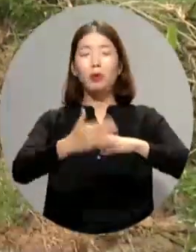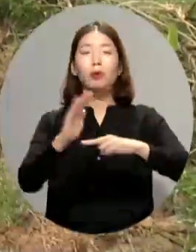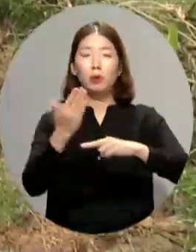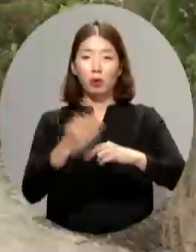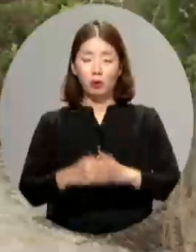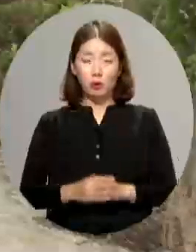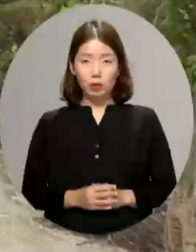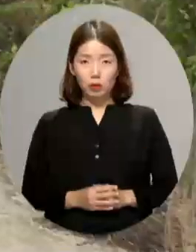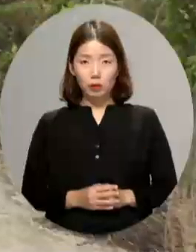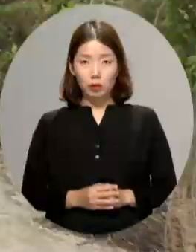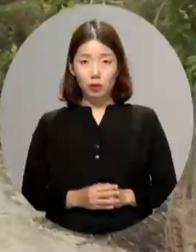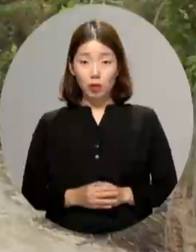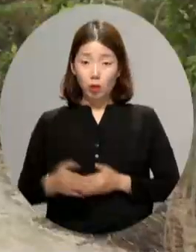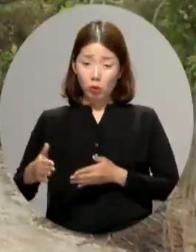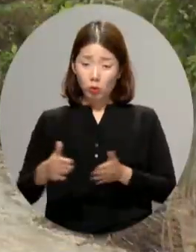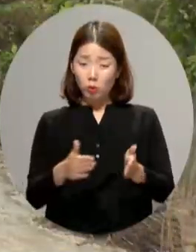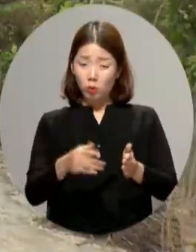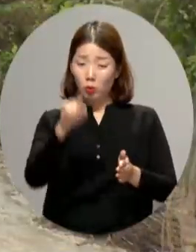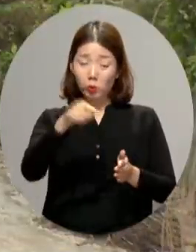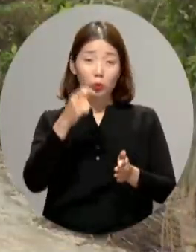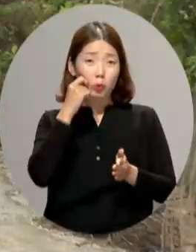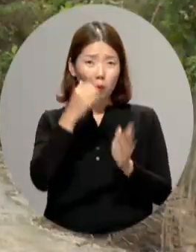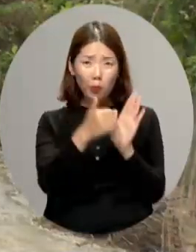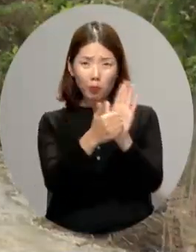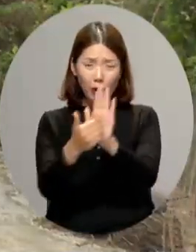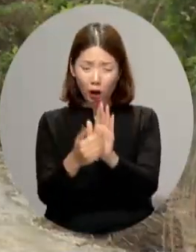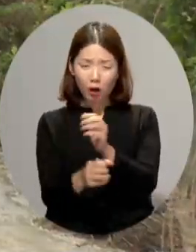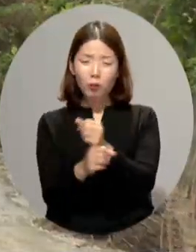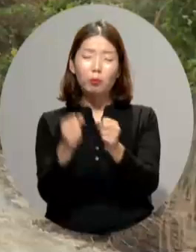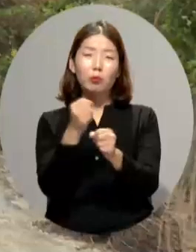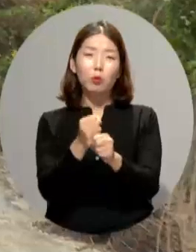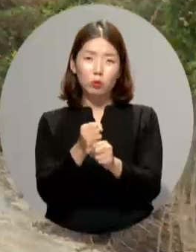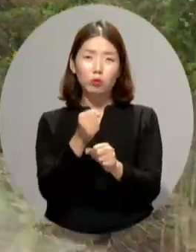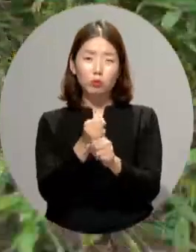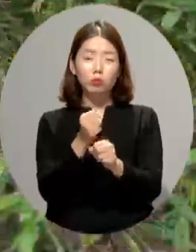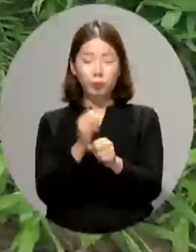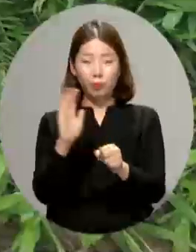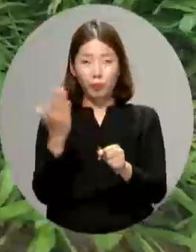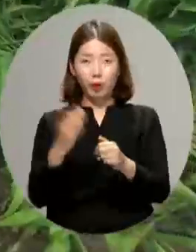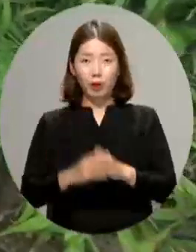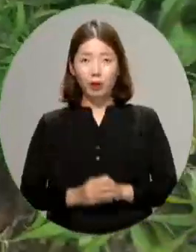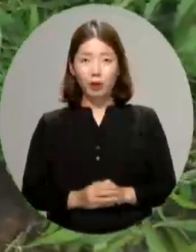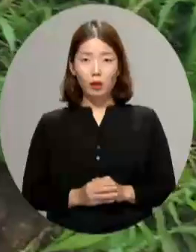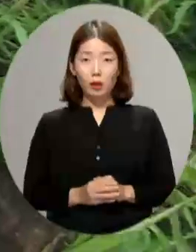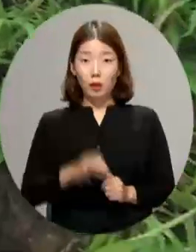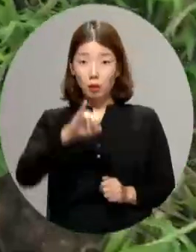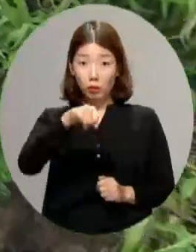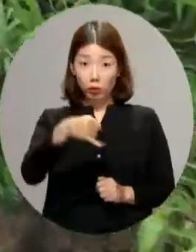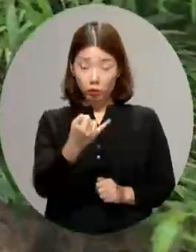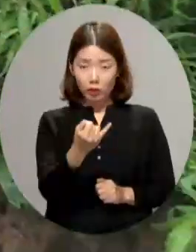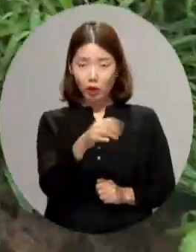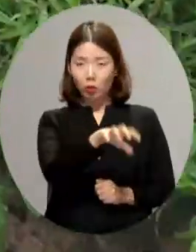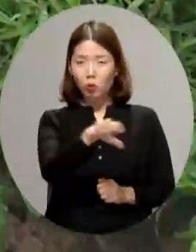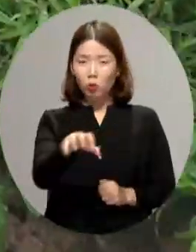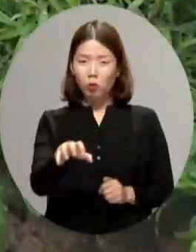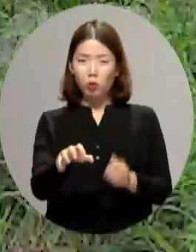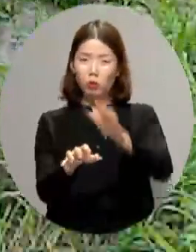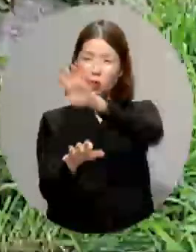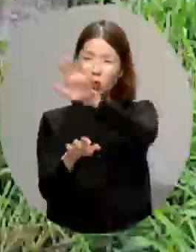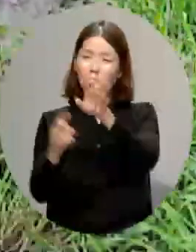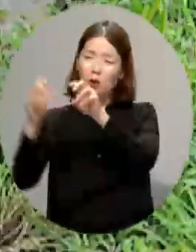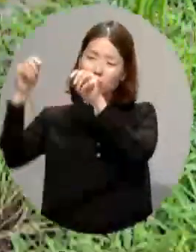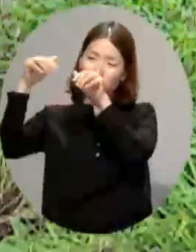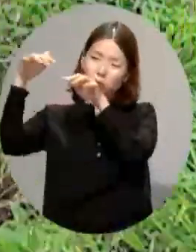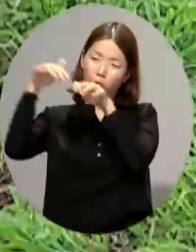가로막혔습니다. 도로 진입이 통제되고 복구 작업이 진행됐습니다. 순창 유등면에서는 주변 언덕에